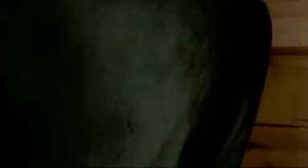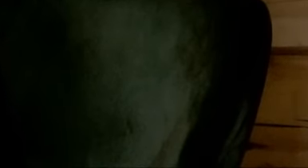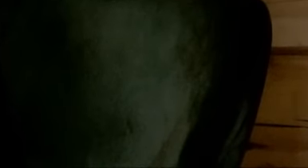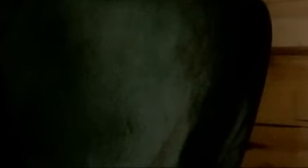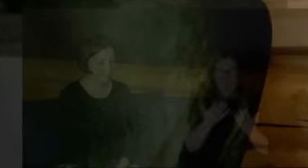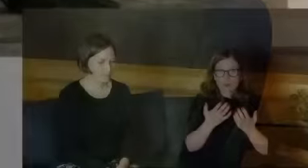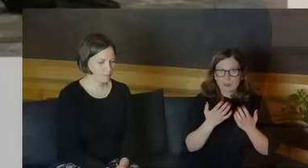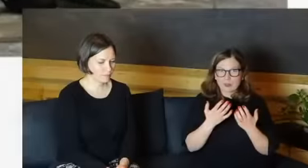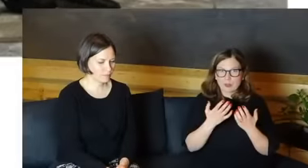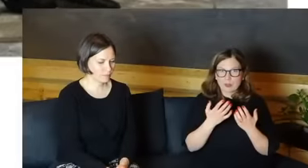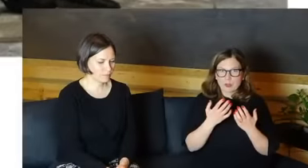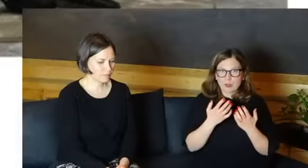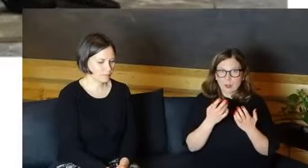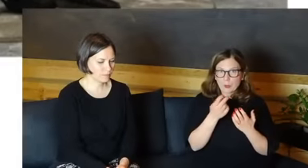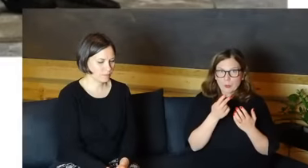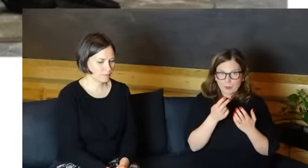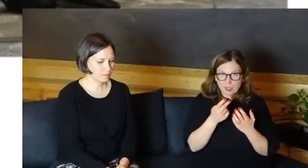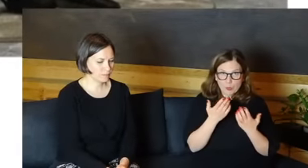No niin.